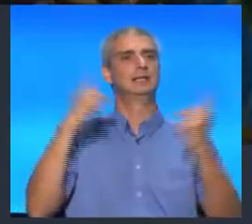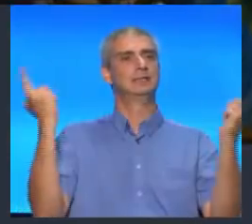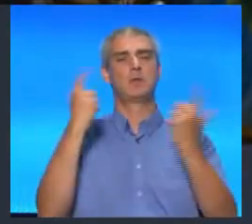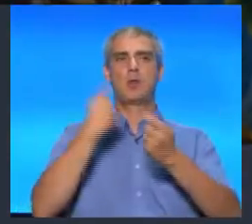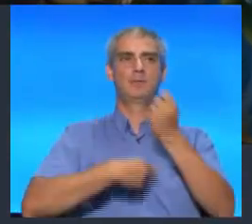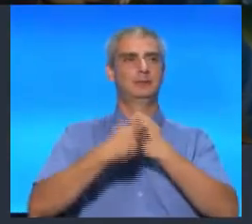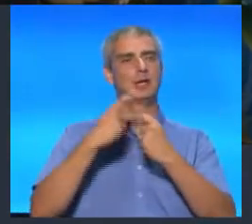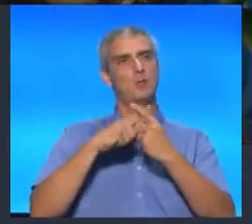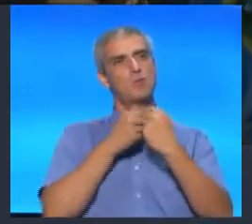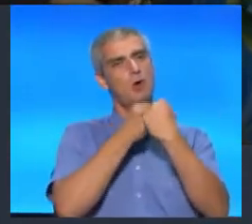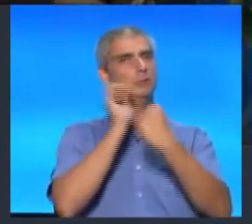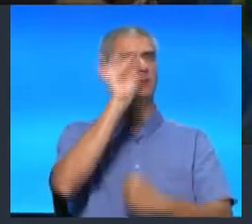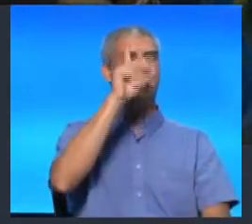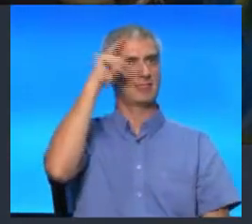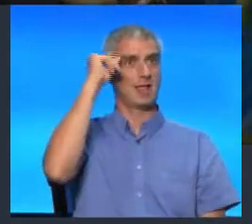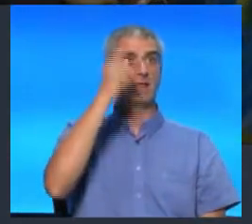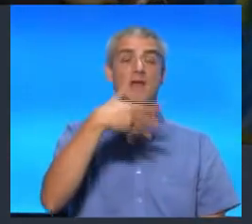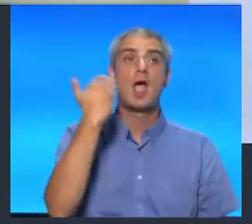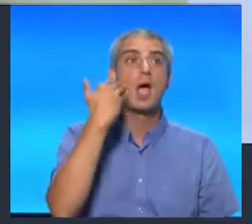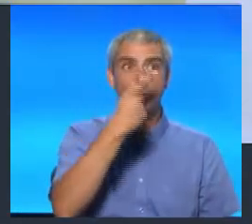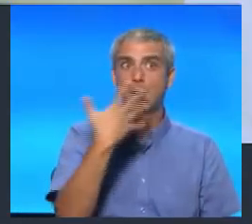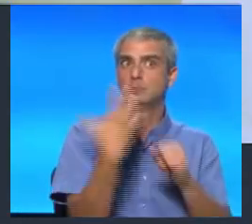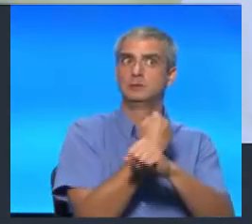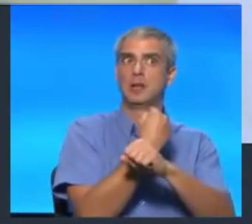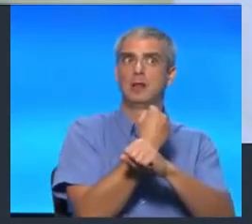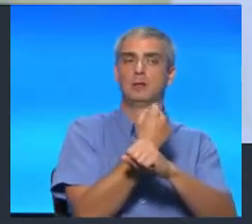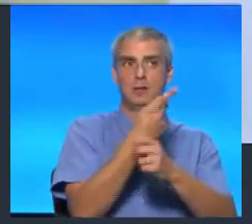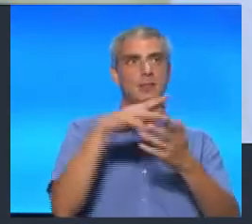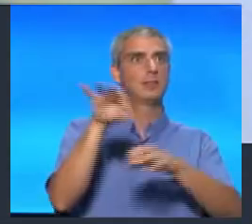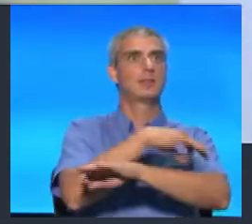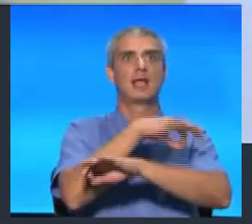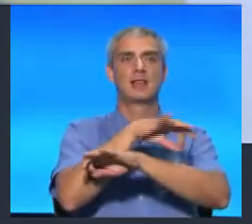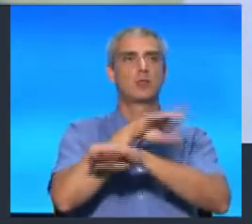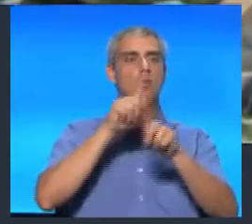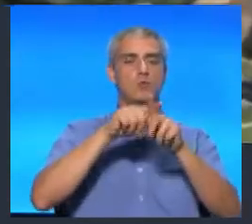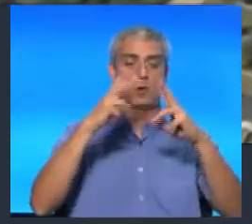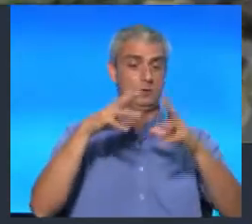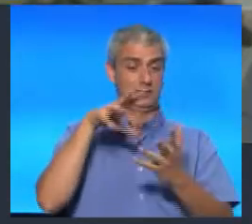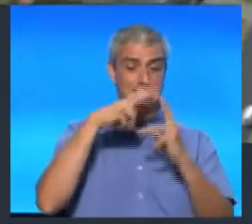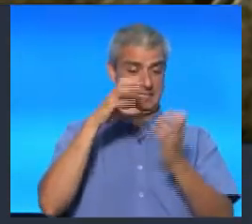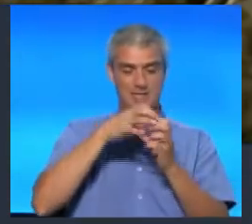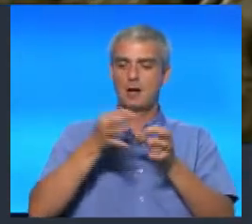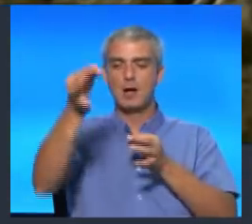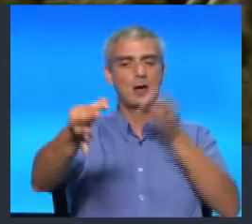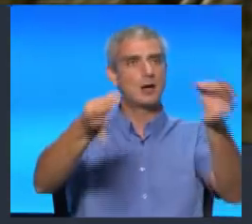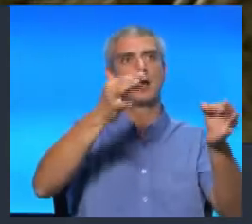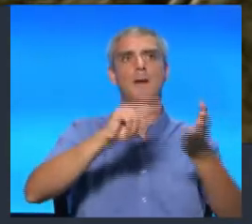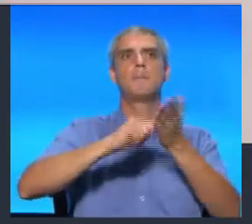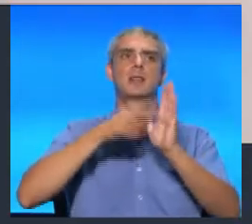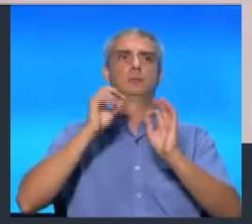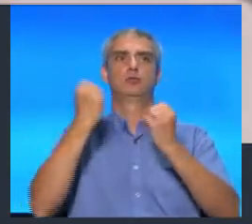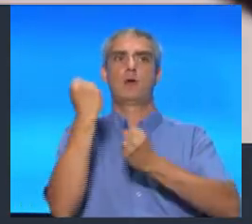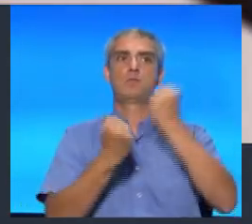שייתן פייט לתל אביב. אצל האמריקאים זה עבד. זאת אומרת, הם תכננו פרברים מיועדים